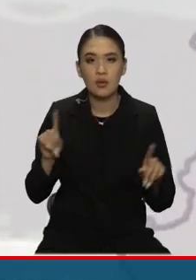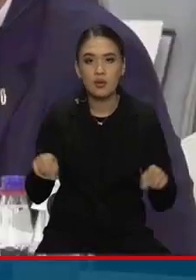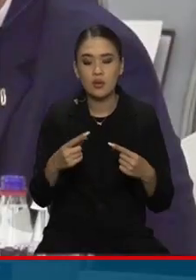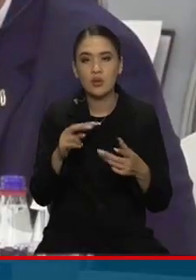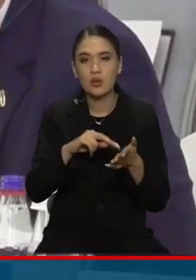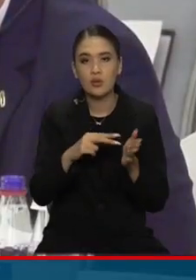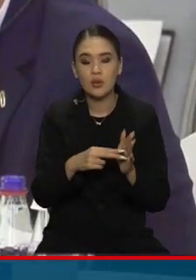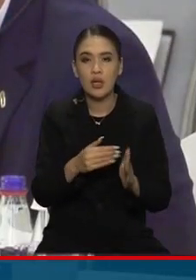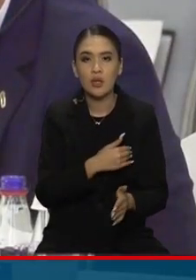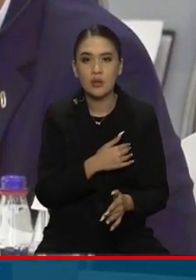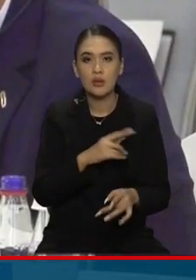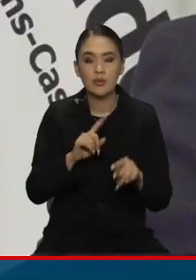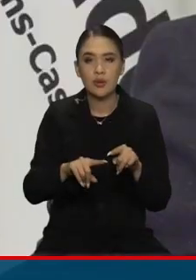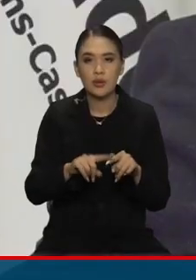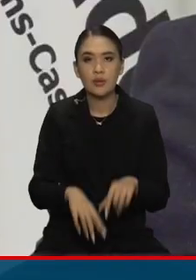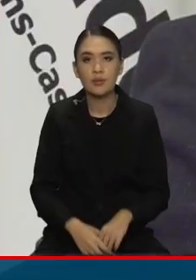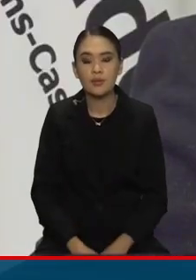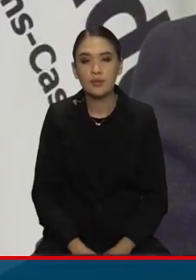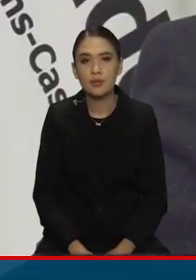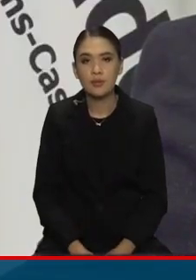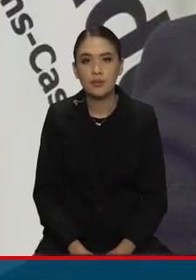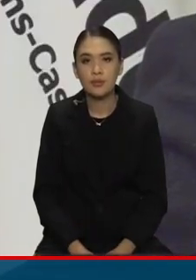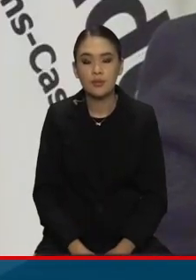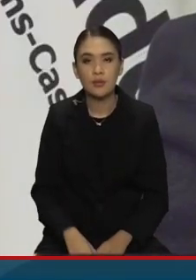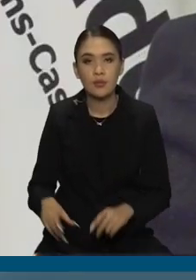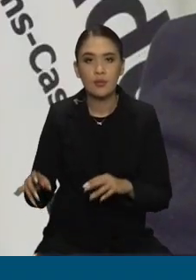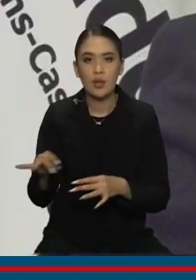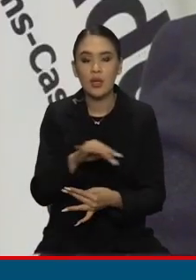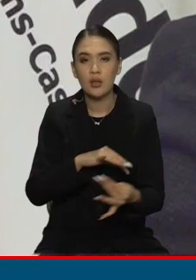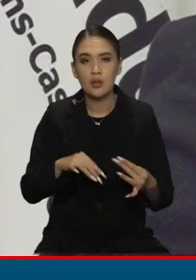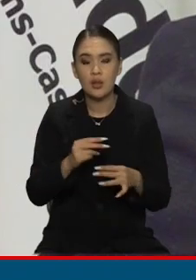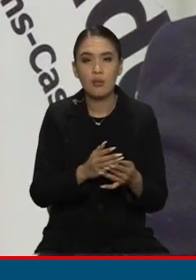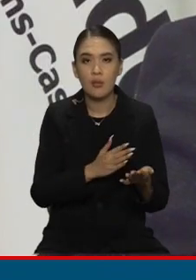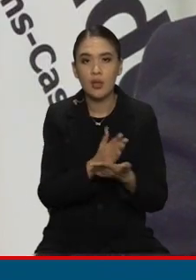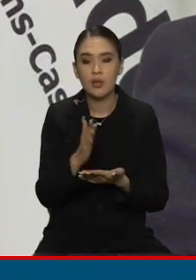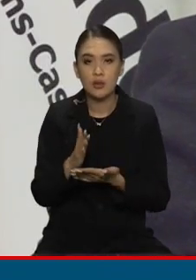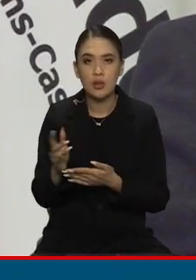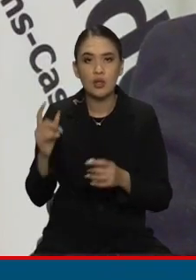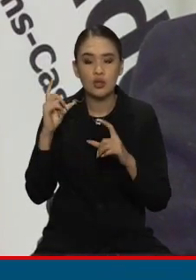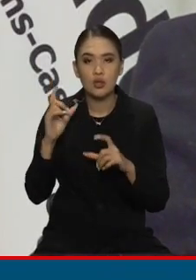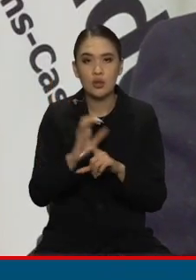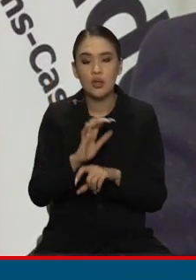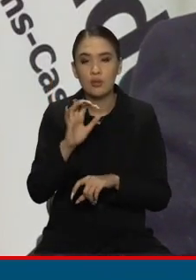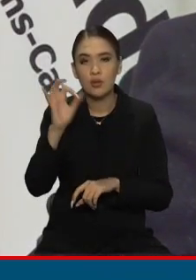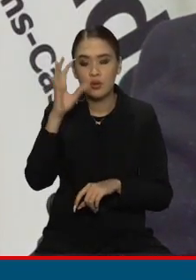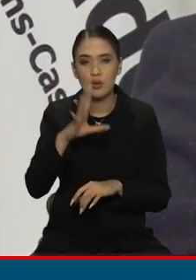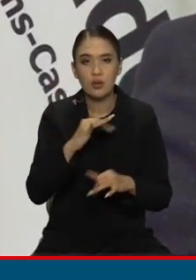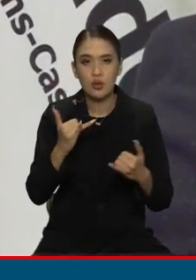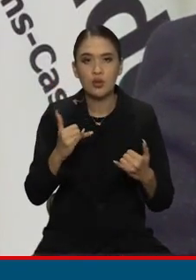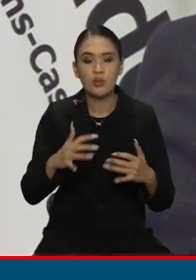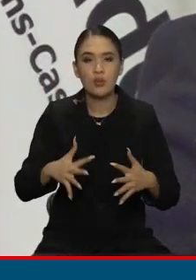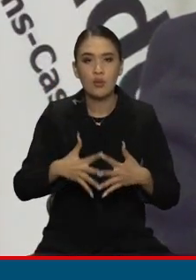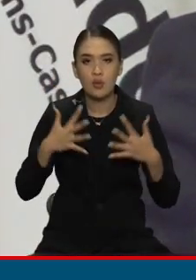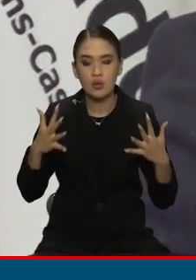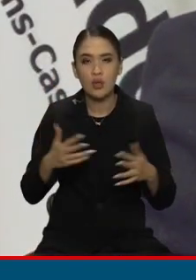бірлесе жүзеге асыруды талқылады. Мы видим динамичные. Жаһандық бағытта жүк тасымалы көлемі қарқынды өсіп келеді. Қазір